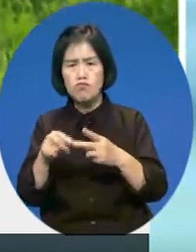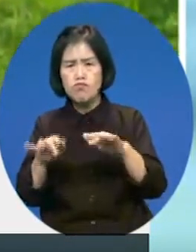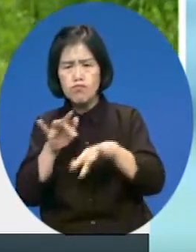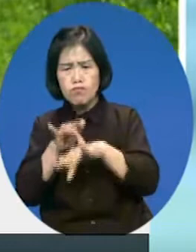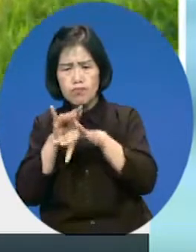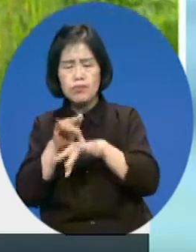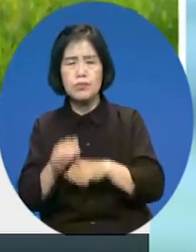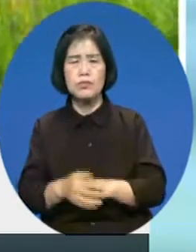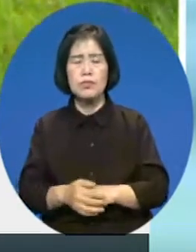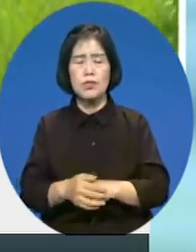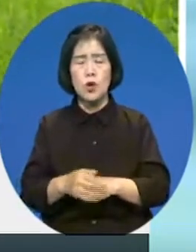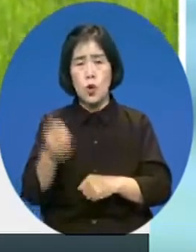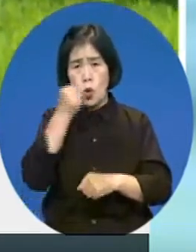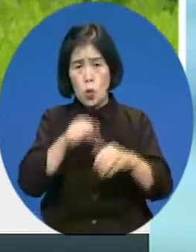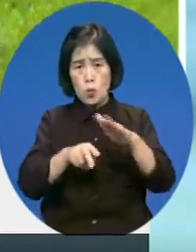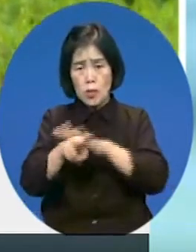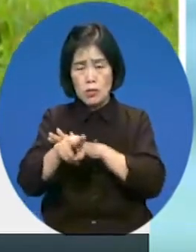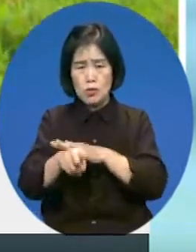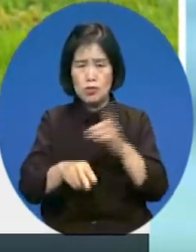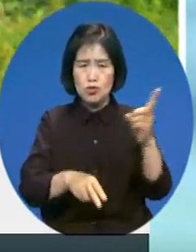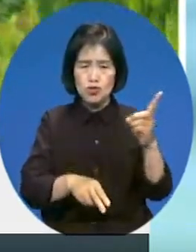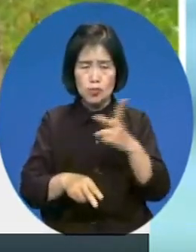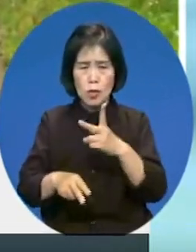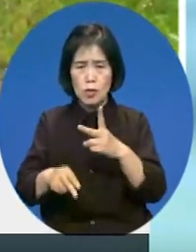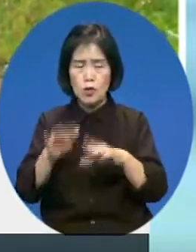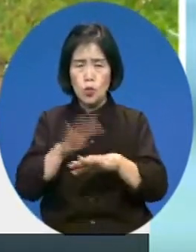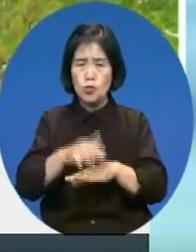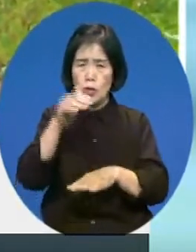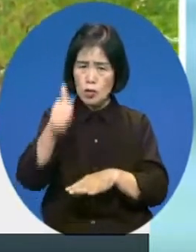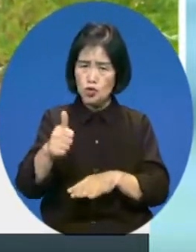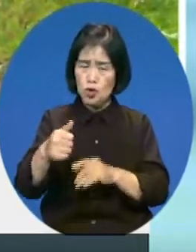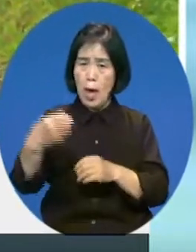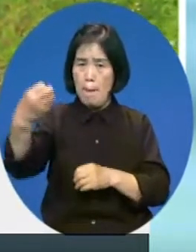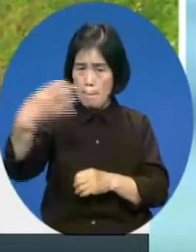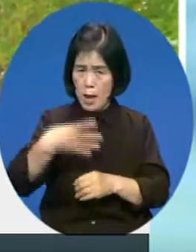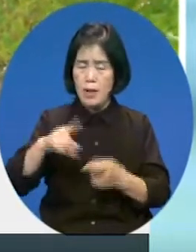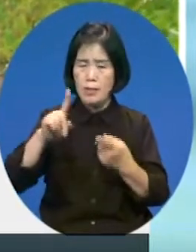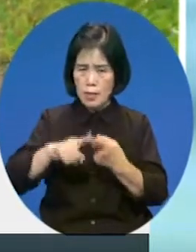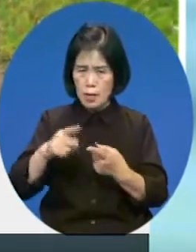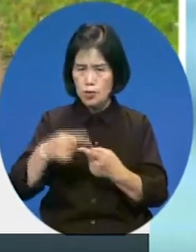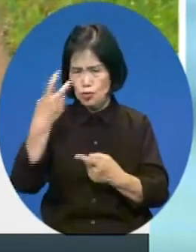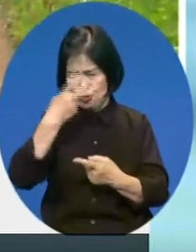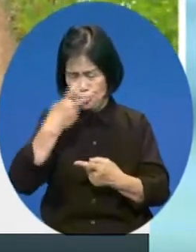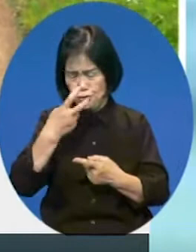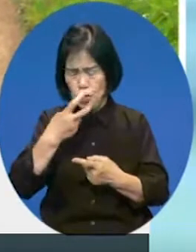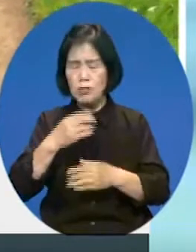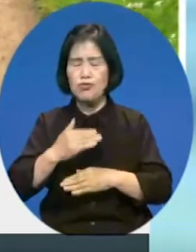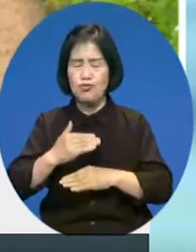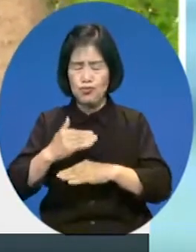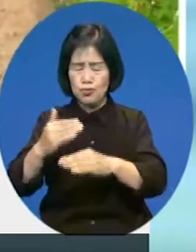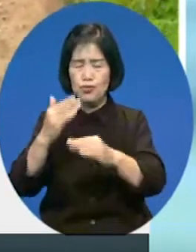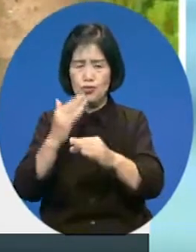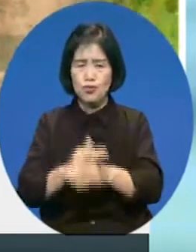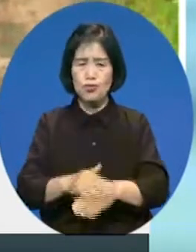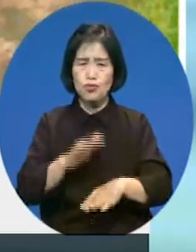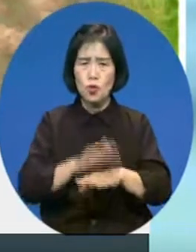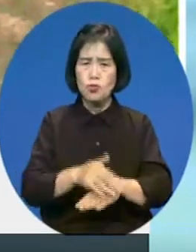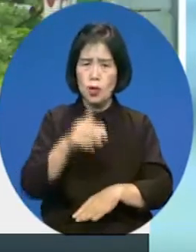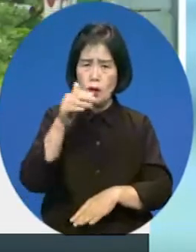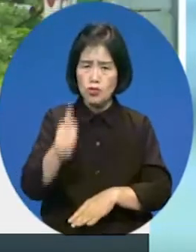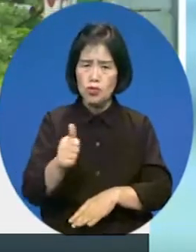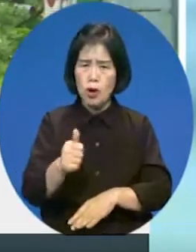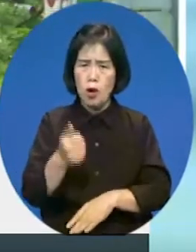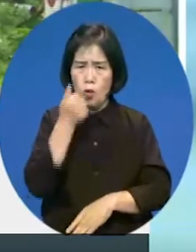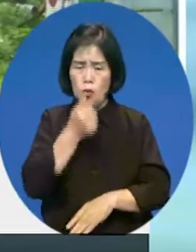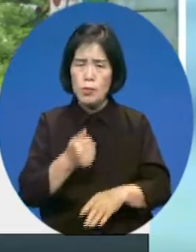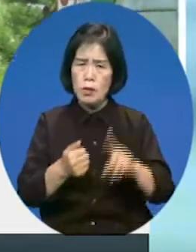당국은 탈출한 곰이 두 마리라는 농장주의 진술을 토대로 수색을 이어가고 있지만 하지만 농장주 진술이